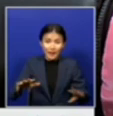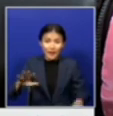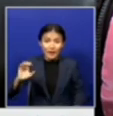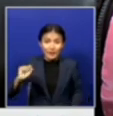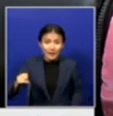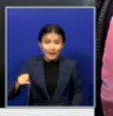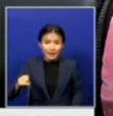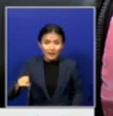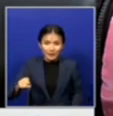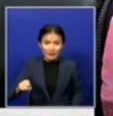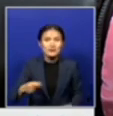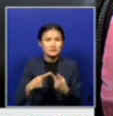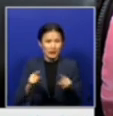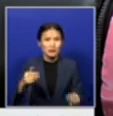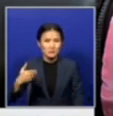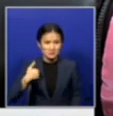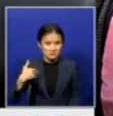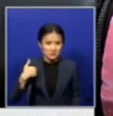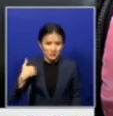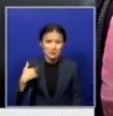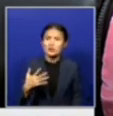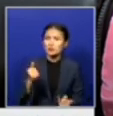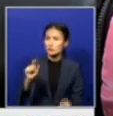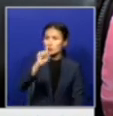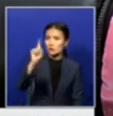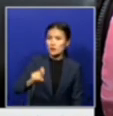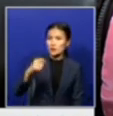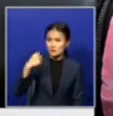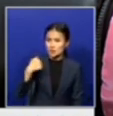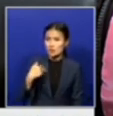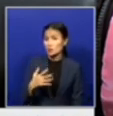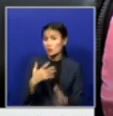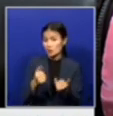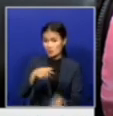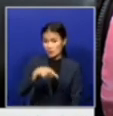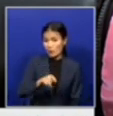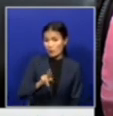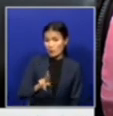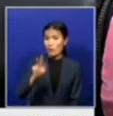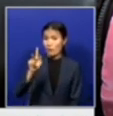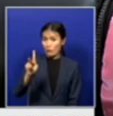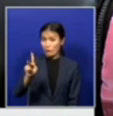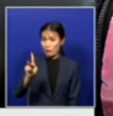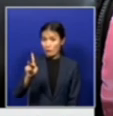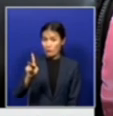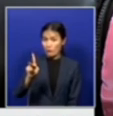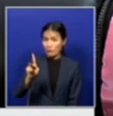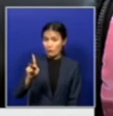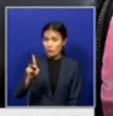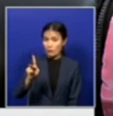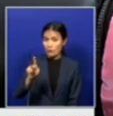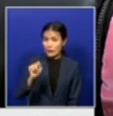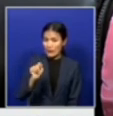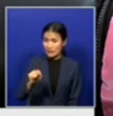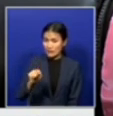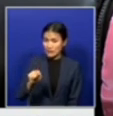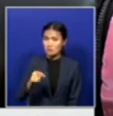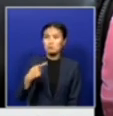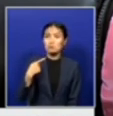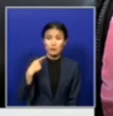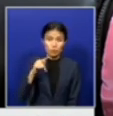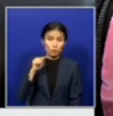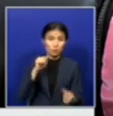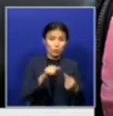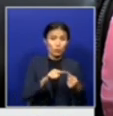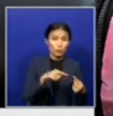าดนี้ใครนะครับที่ได้ประโยชน์จากพระราชกำหนดแล้วใครที่ไม่สามารถที่จะเข้าถึงการ